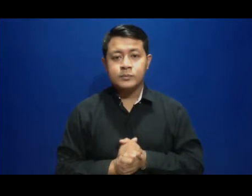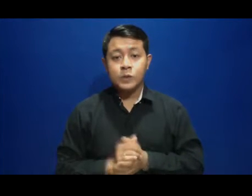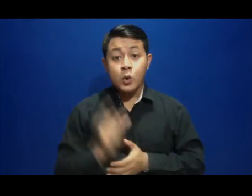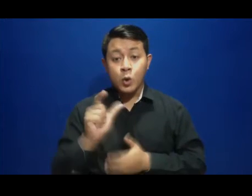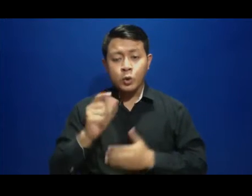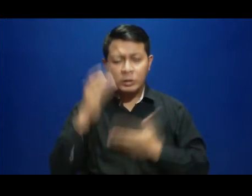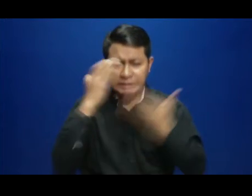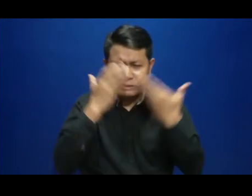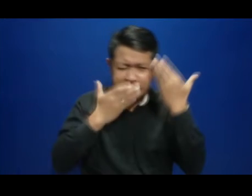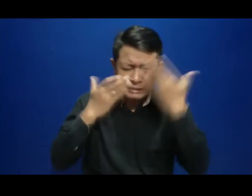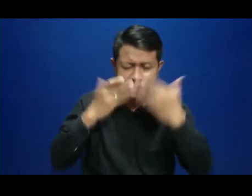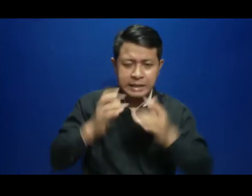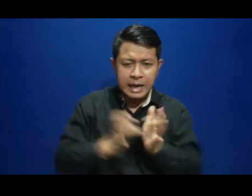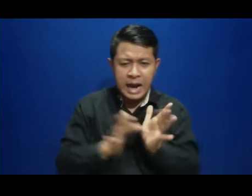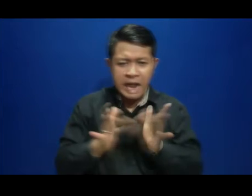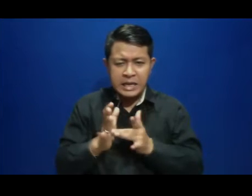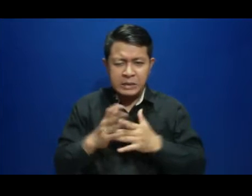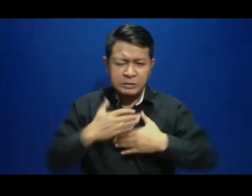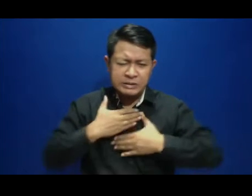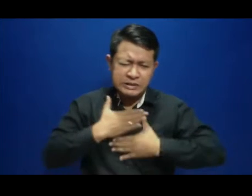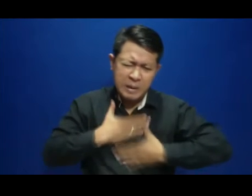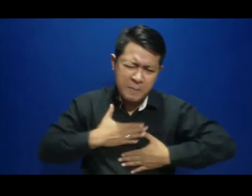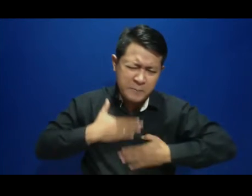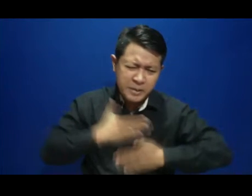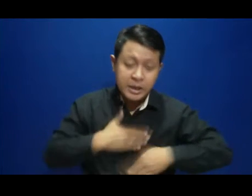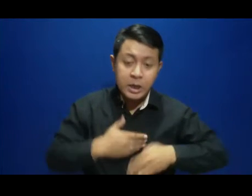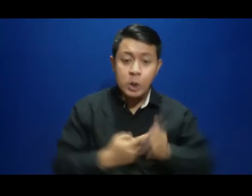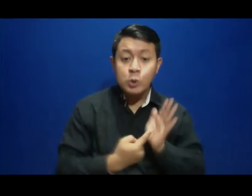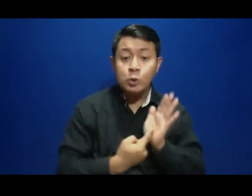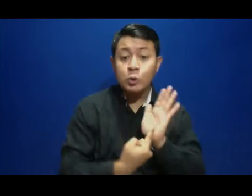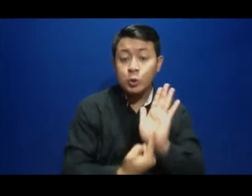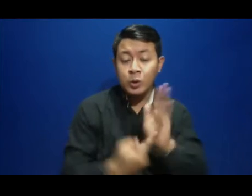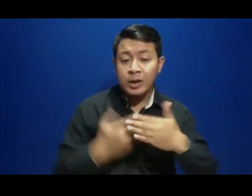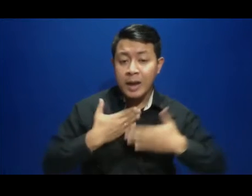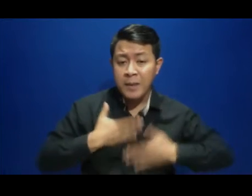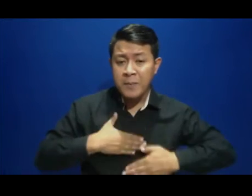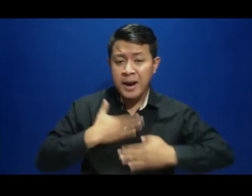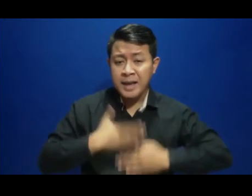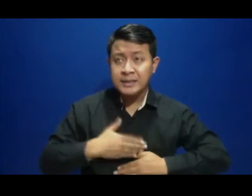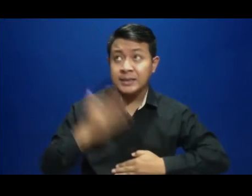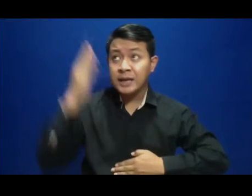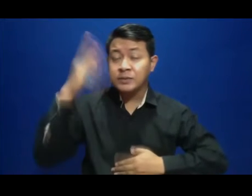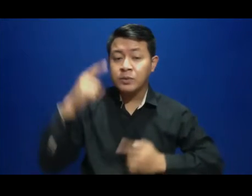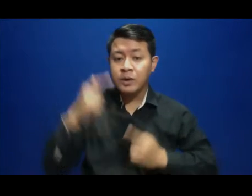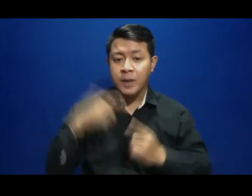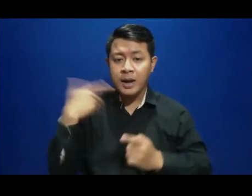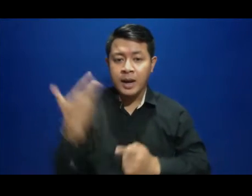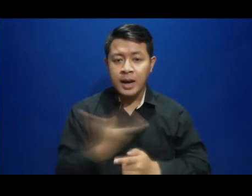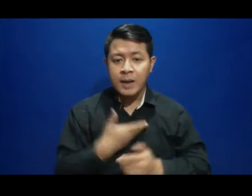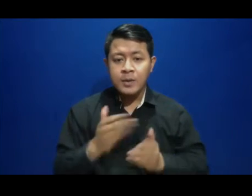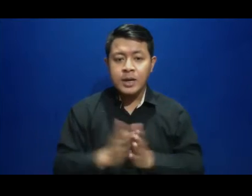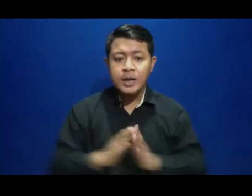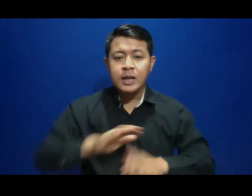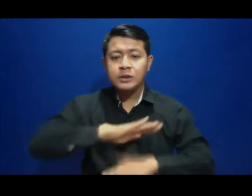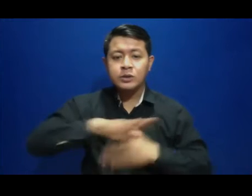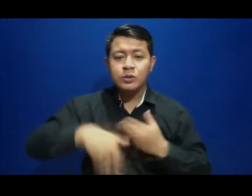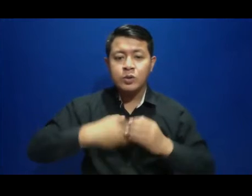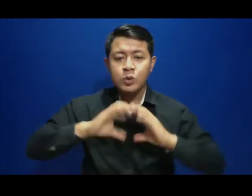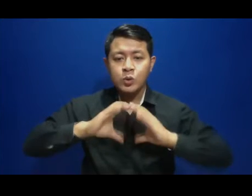Demi sengsara Yesus yang pedih, tunjukkanlah belas kasih-Mu kepada kami dan seluruh dunia.